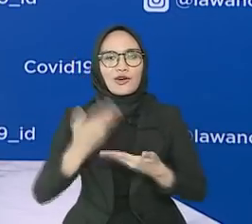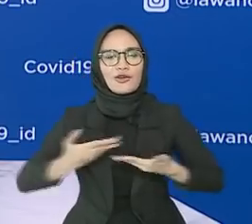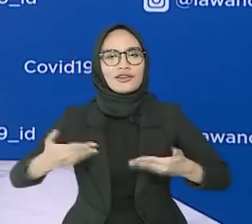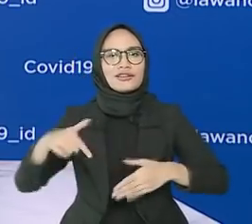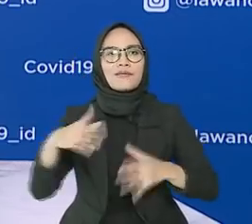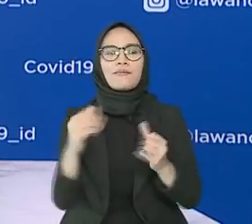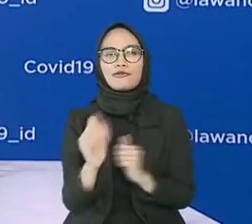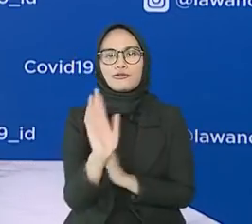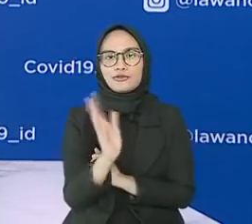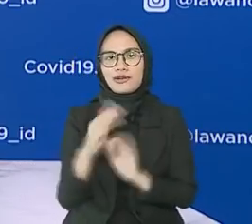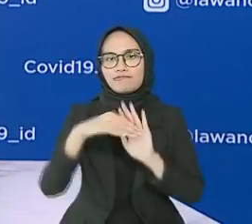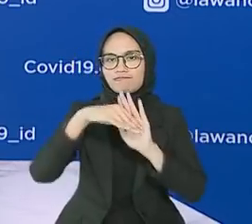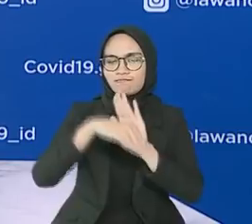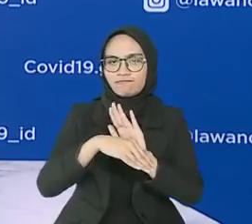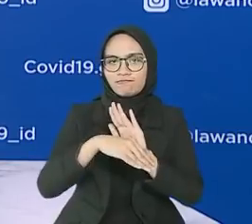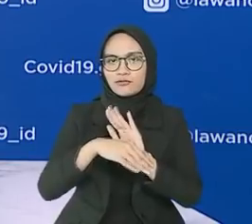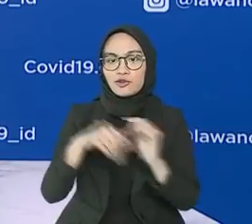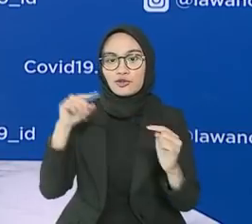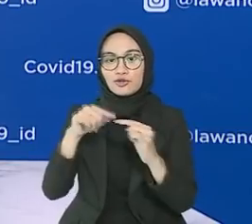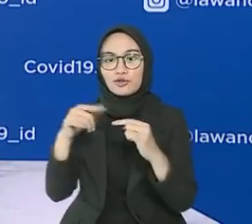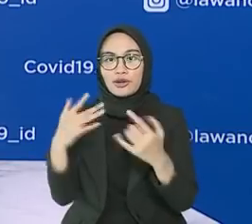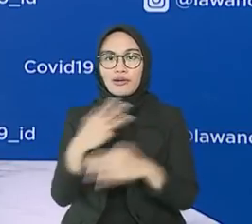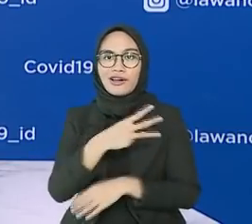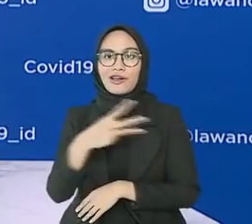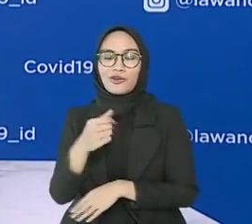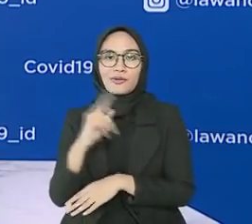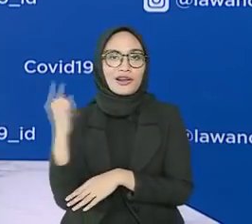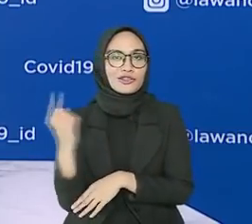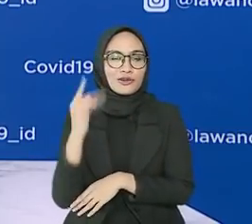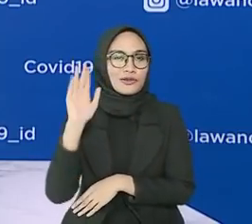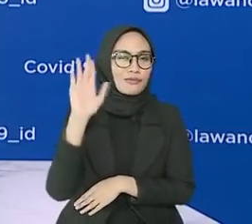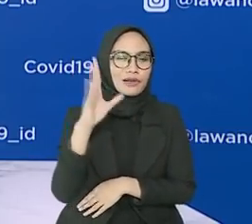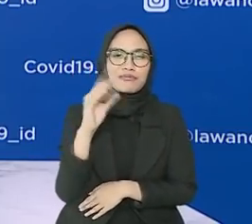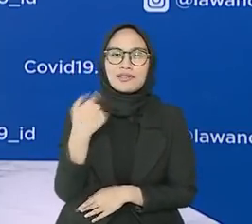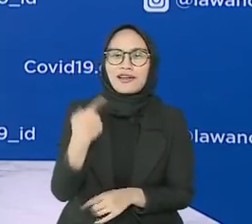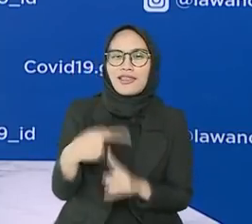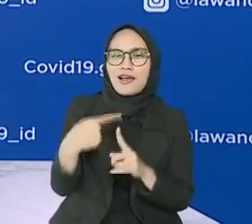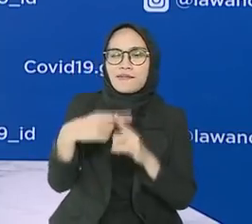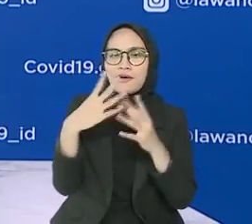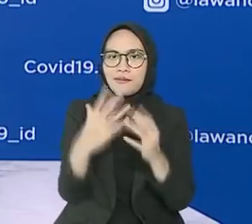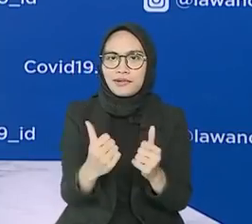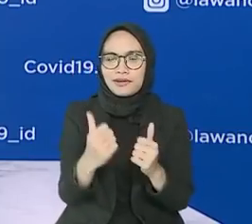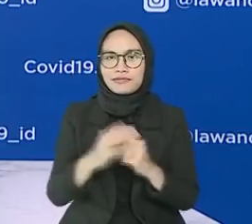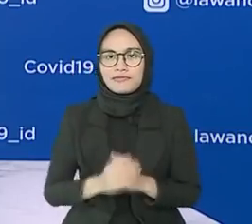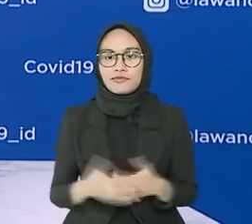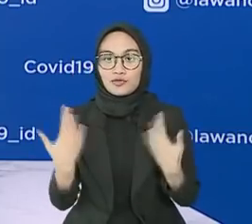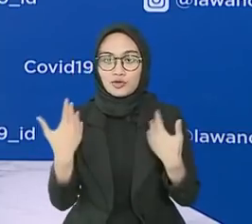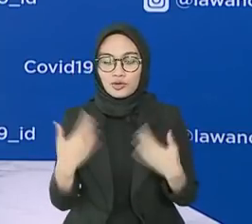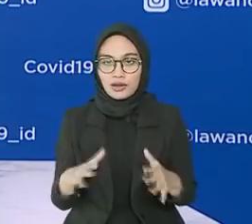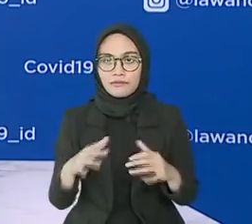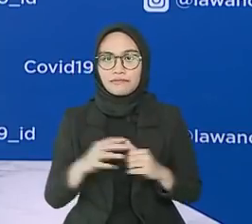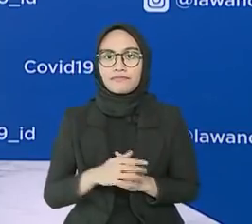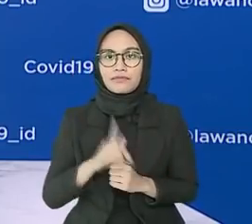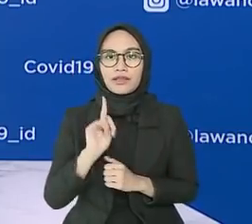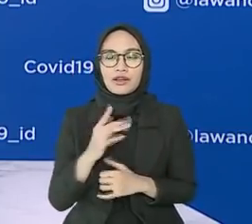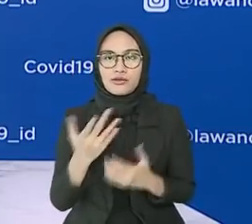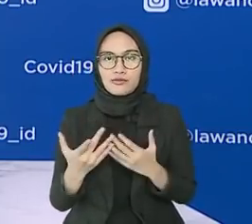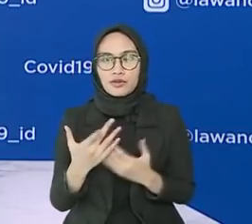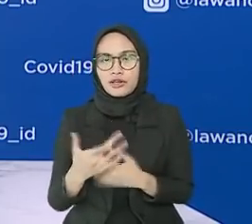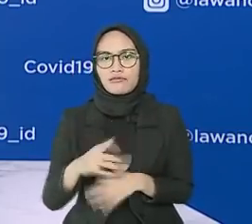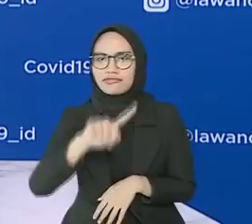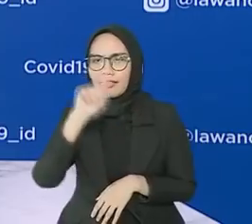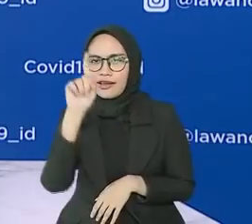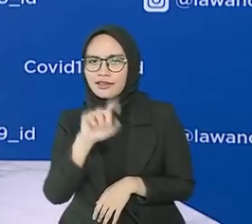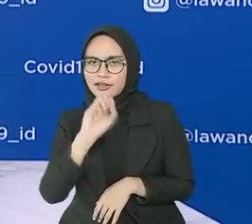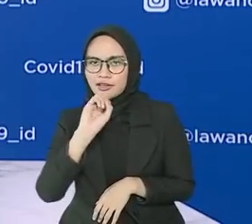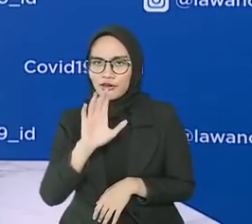ekonomi nasional dapat pulih dan tumbuh. Demikian konferensi pers hari ini. Saya lanjutkan dengan sesi tanya jawab